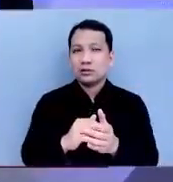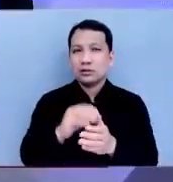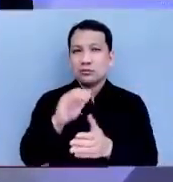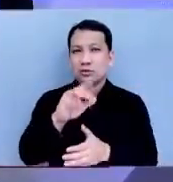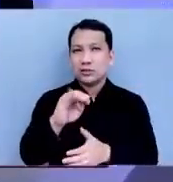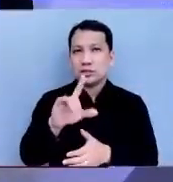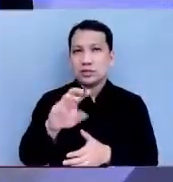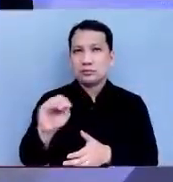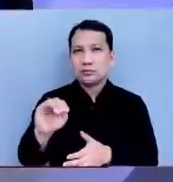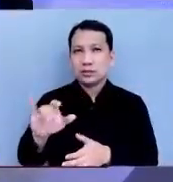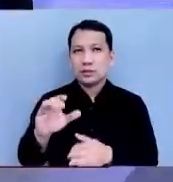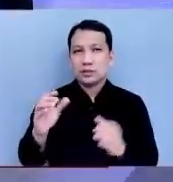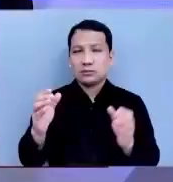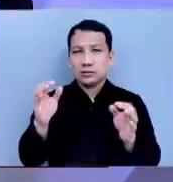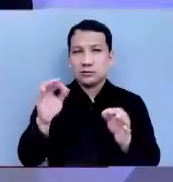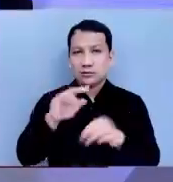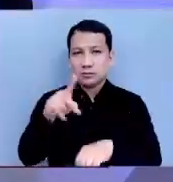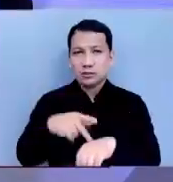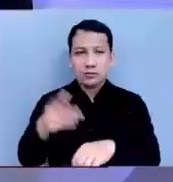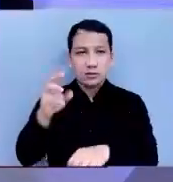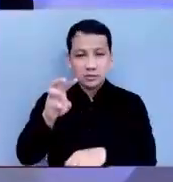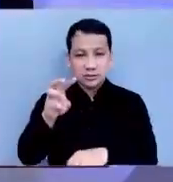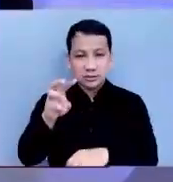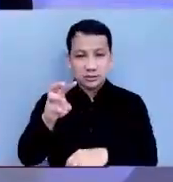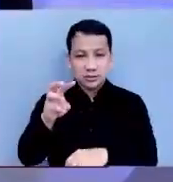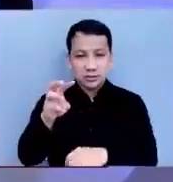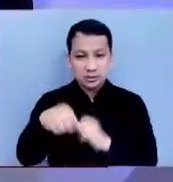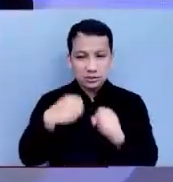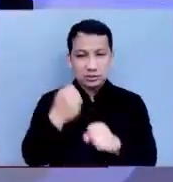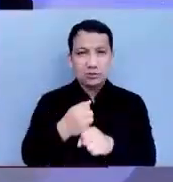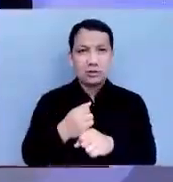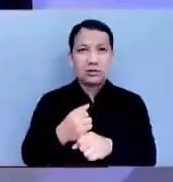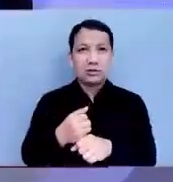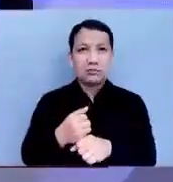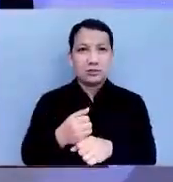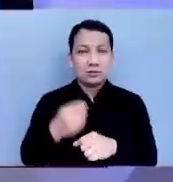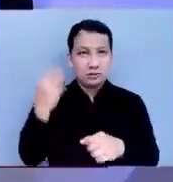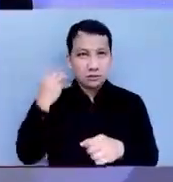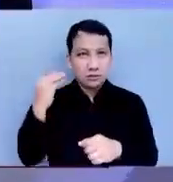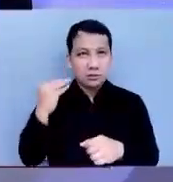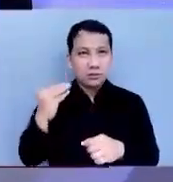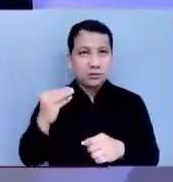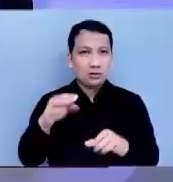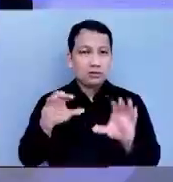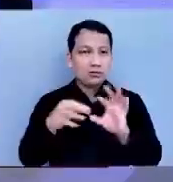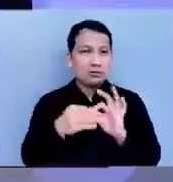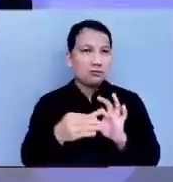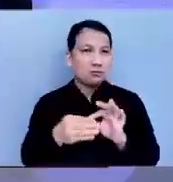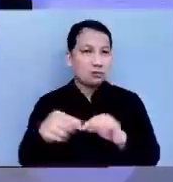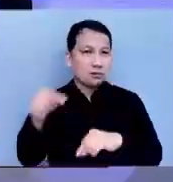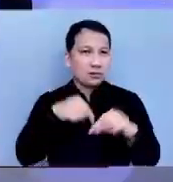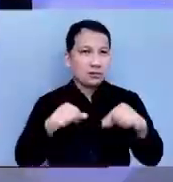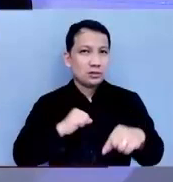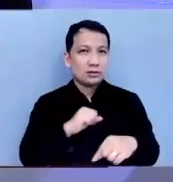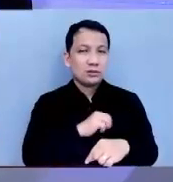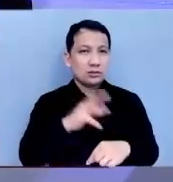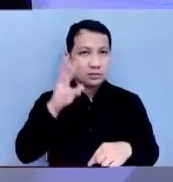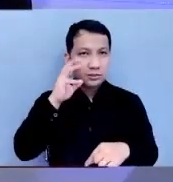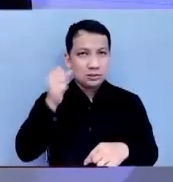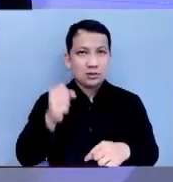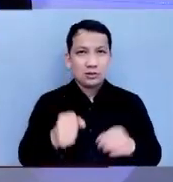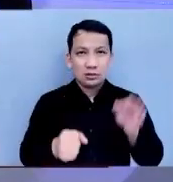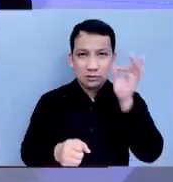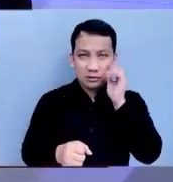sa Pilipinas. 6 na taon matapos ang Marawi siege, yan na naman po ang lumilitaw na multo. Pero kahit si Senators Sherwin Cachalian at